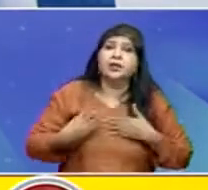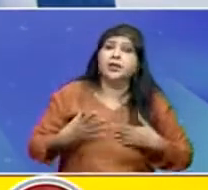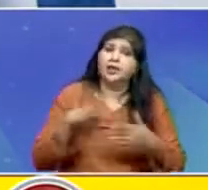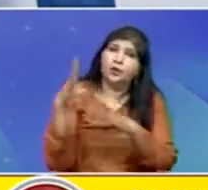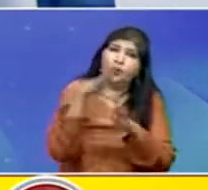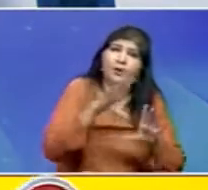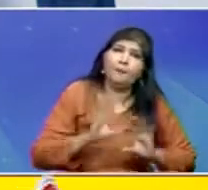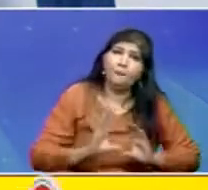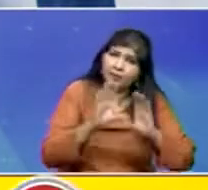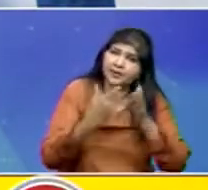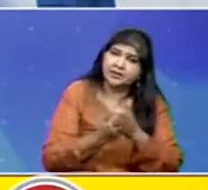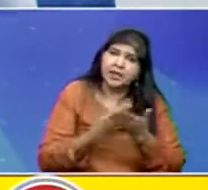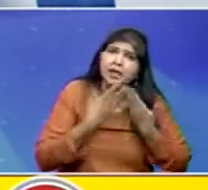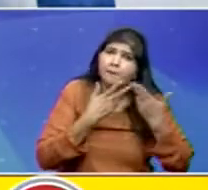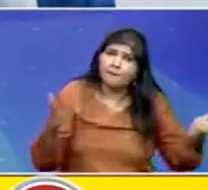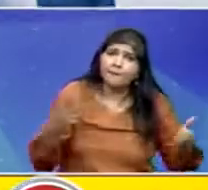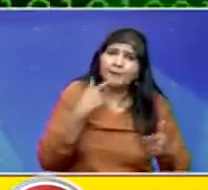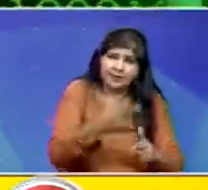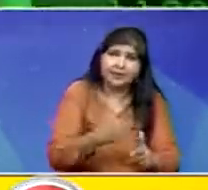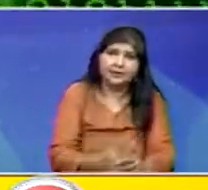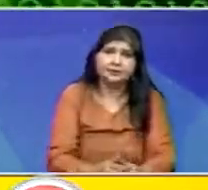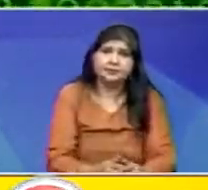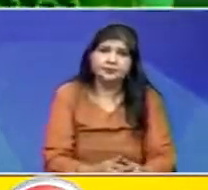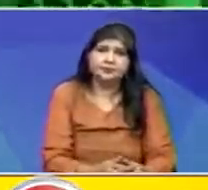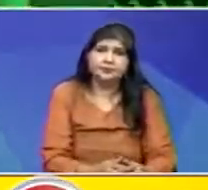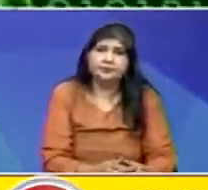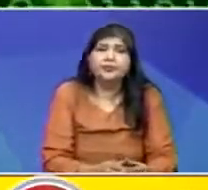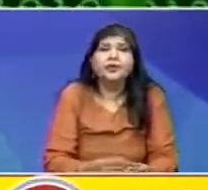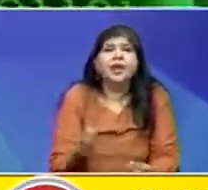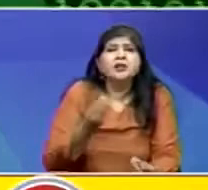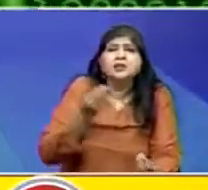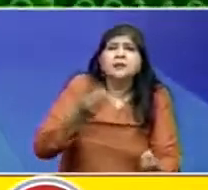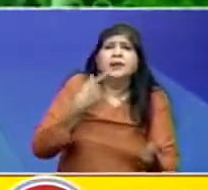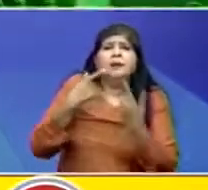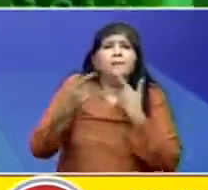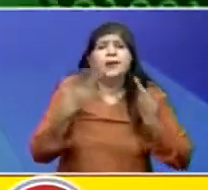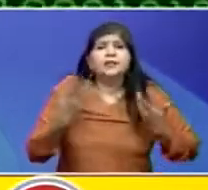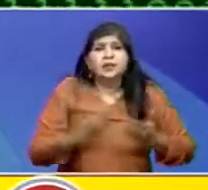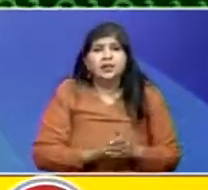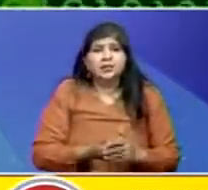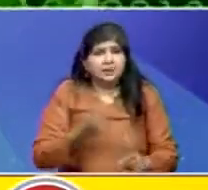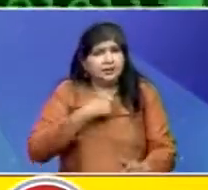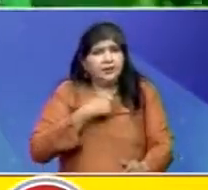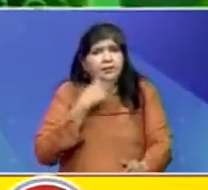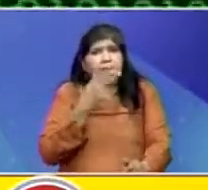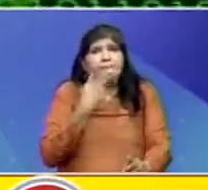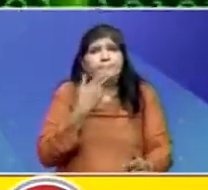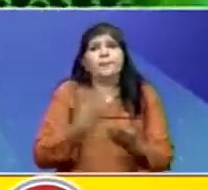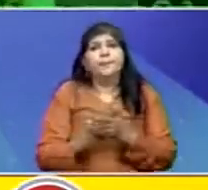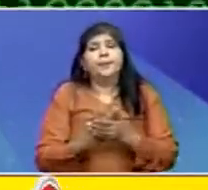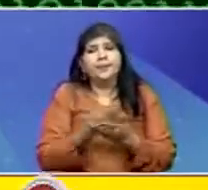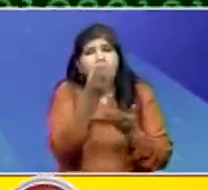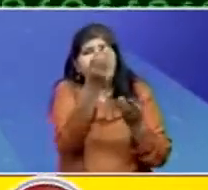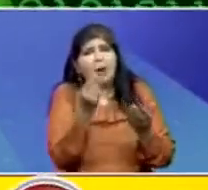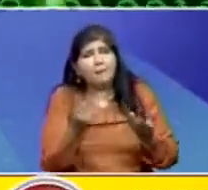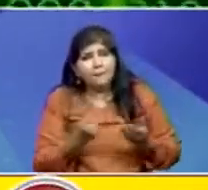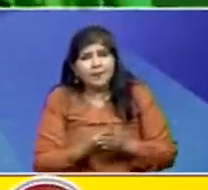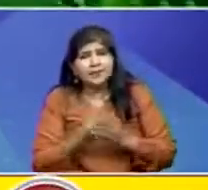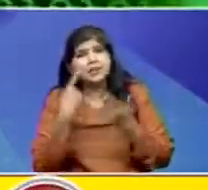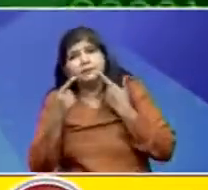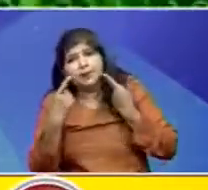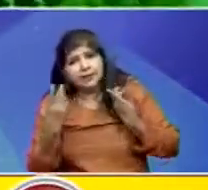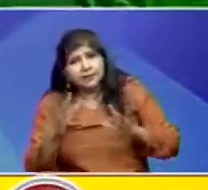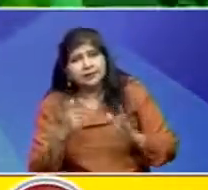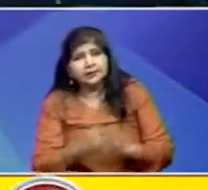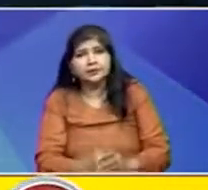भी express किया है सामान ने बोल चाल में जब हम संख्याओं और numbers की बात